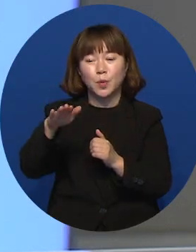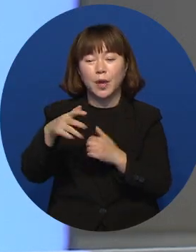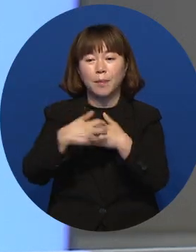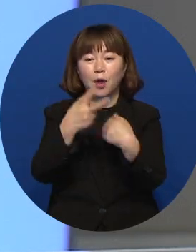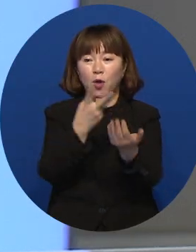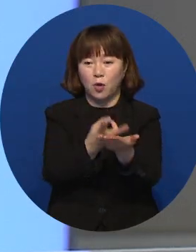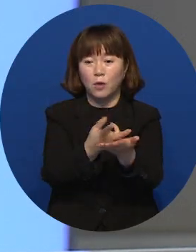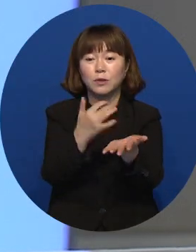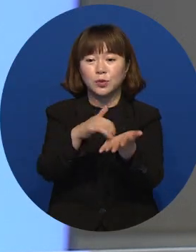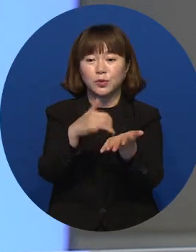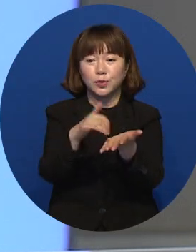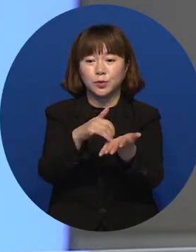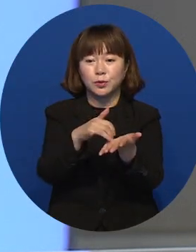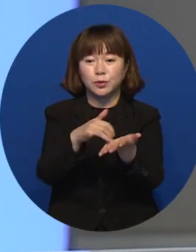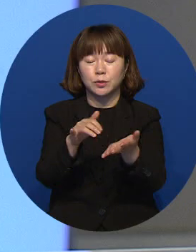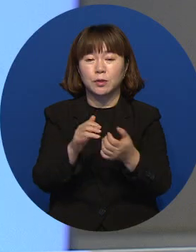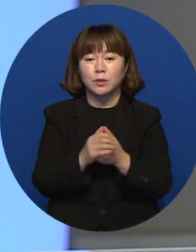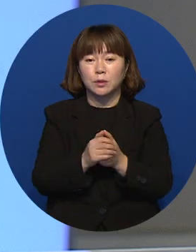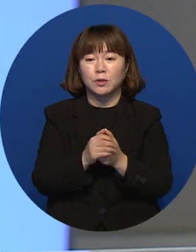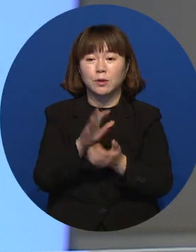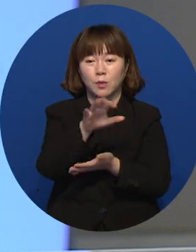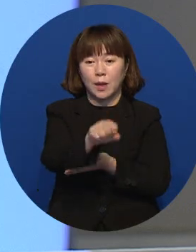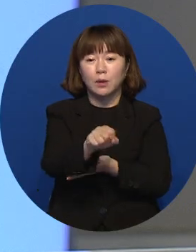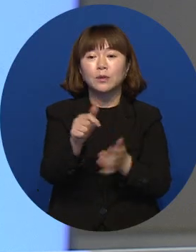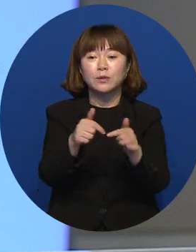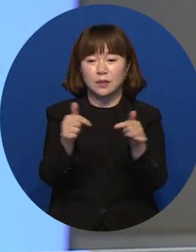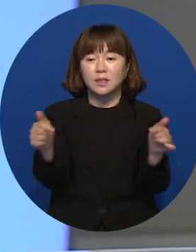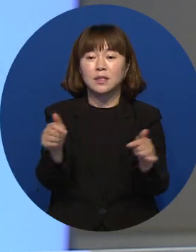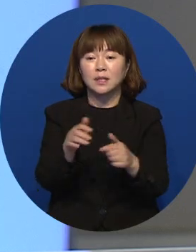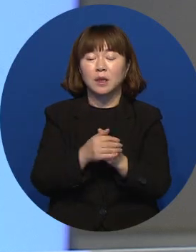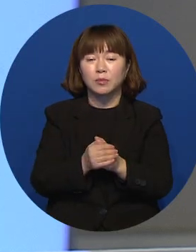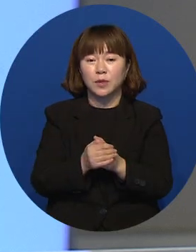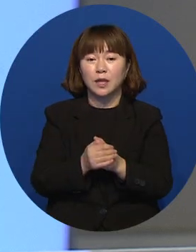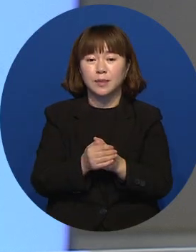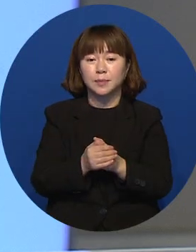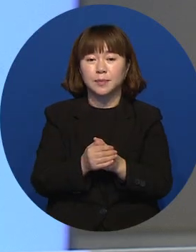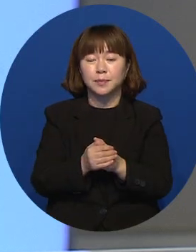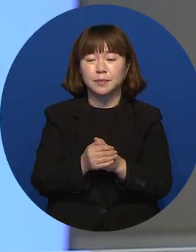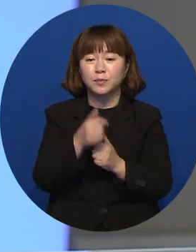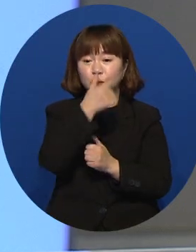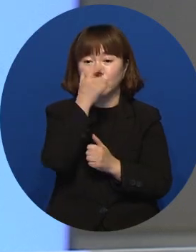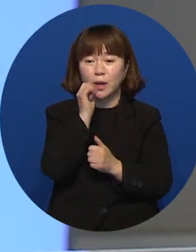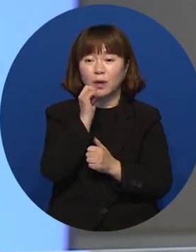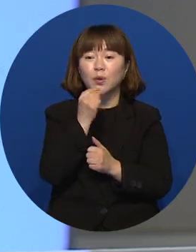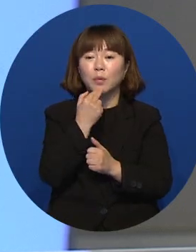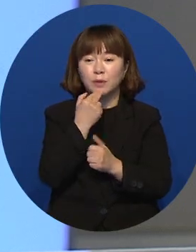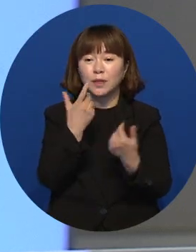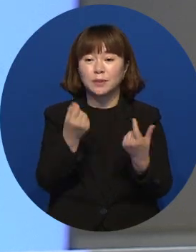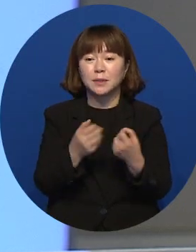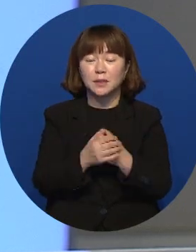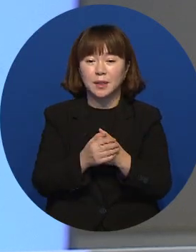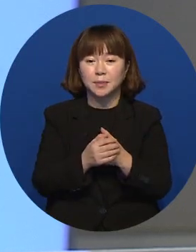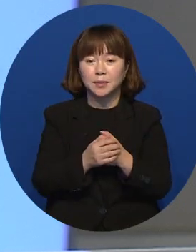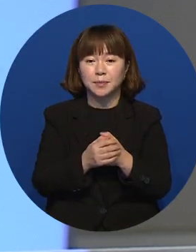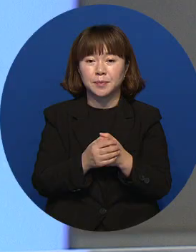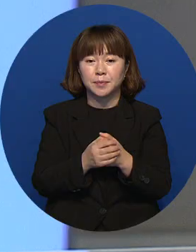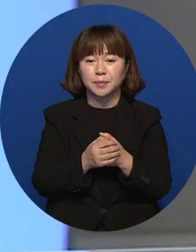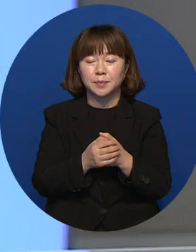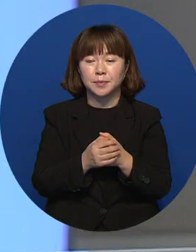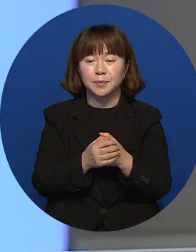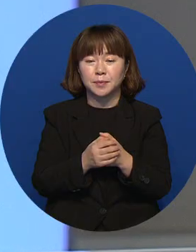그 으 뭐 박 충 했기 때문에 어 부족하진 않을 것 같지만 문제는 이제 그